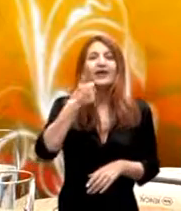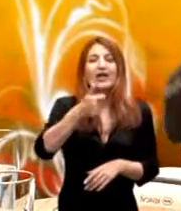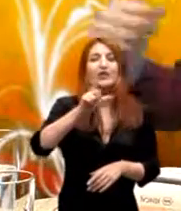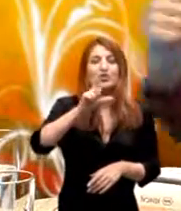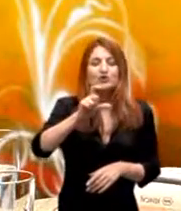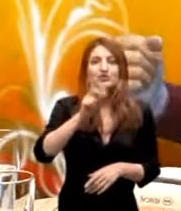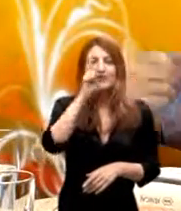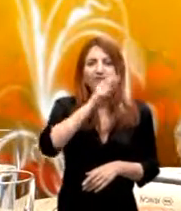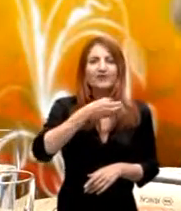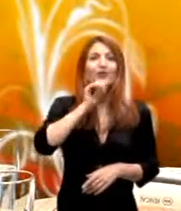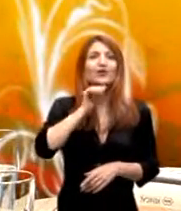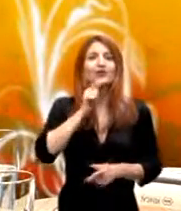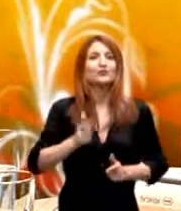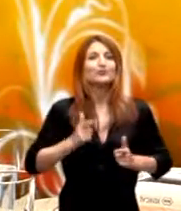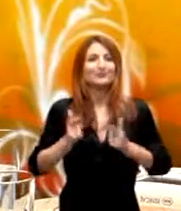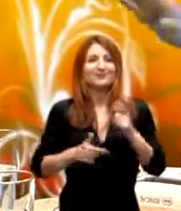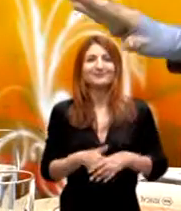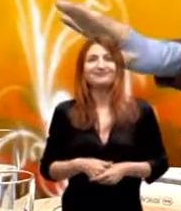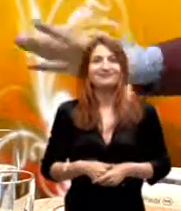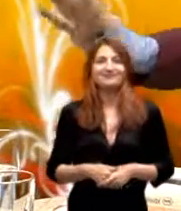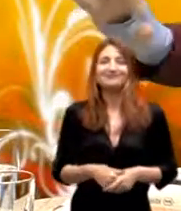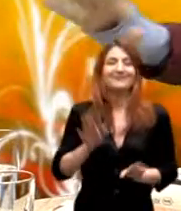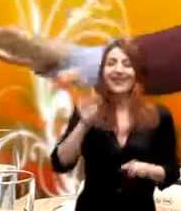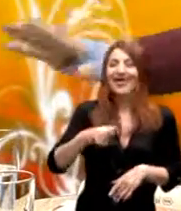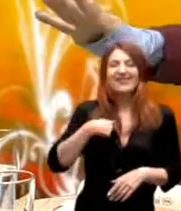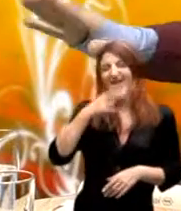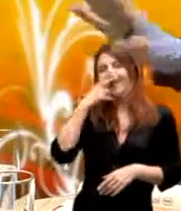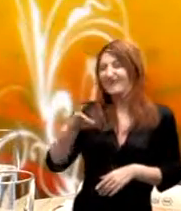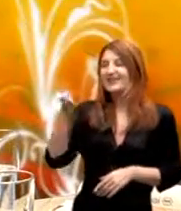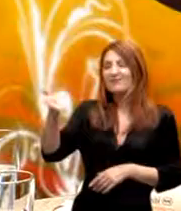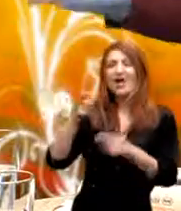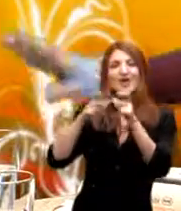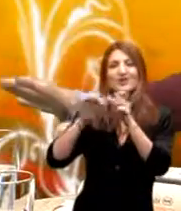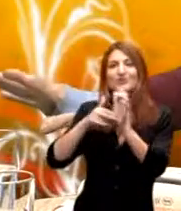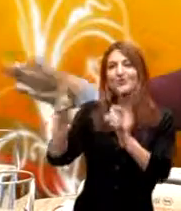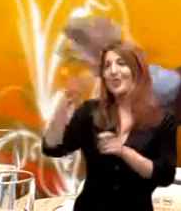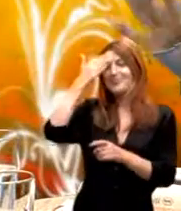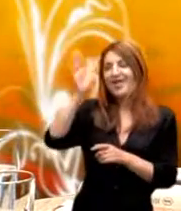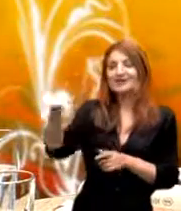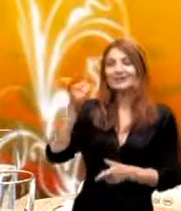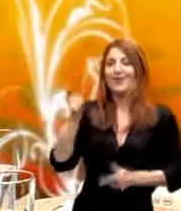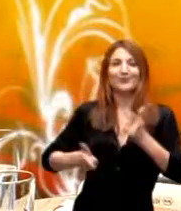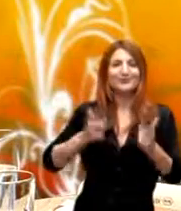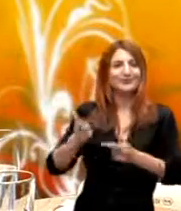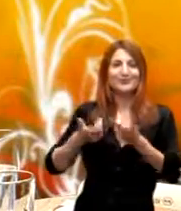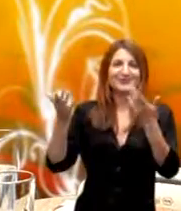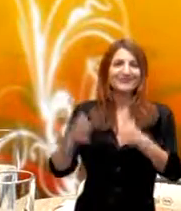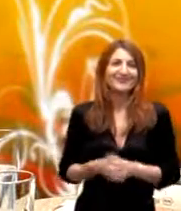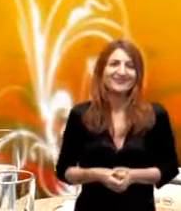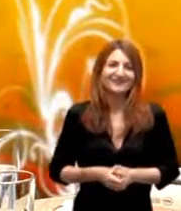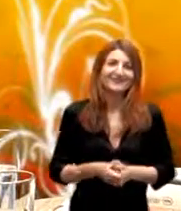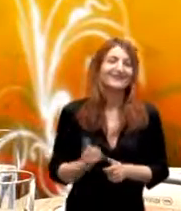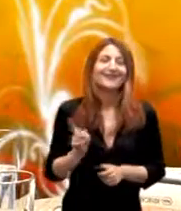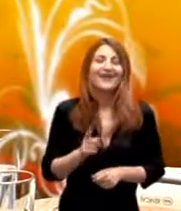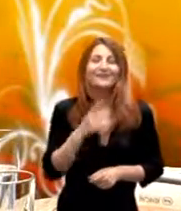i uživati. Evo. Mislim da Sonja ne zna uživati. Ona ne zna uživati. Ja vam se zahvaljam. Da, rekao mi je moj